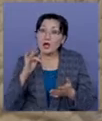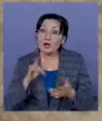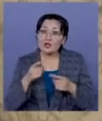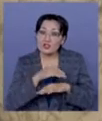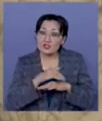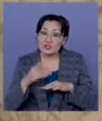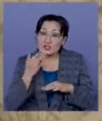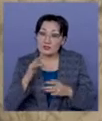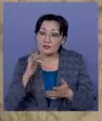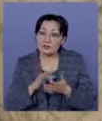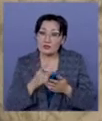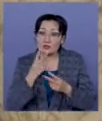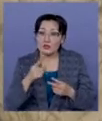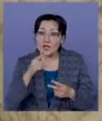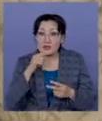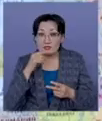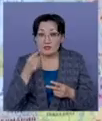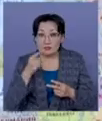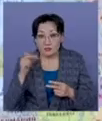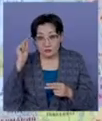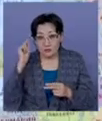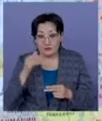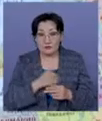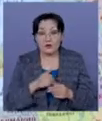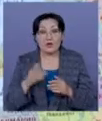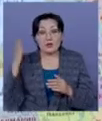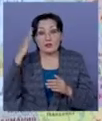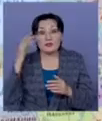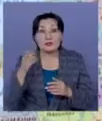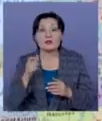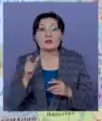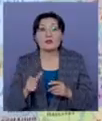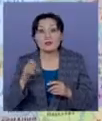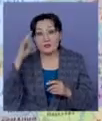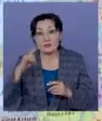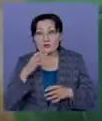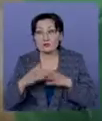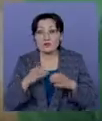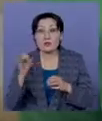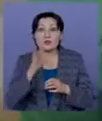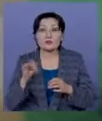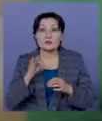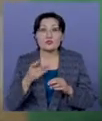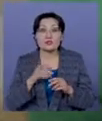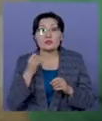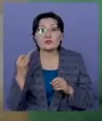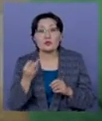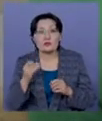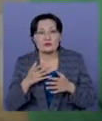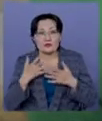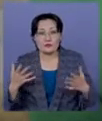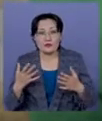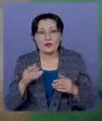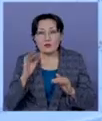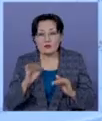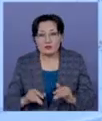барып, тілдерін үйренгім келеді. Аса талантты баланың Қазақстан және дүниежүзі тарихына деген қызығушылығы зор.